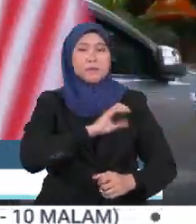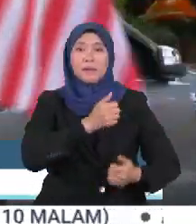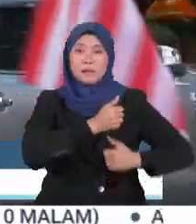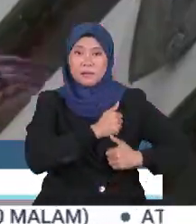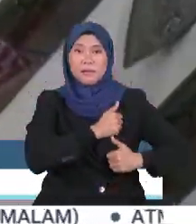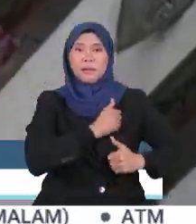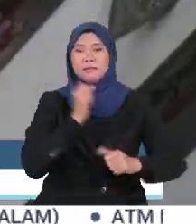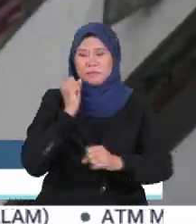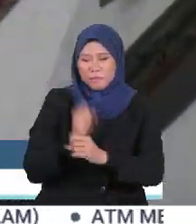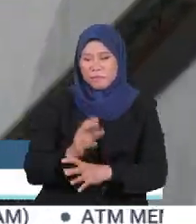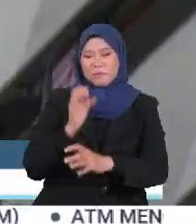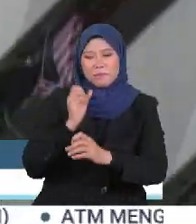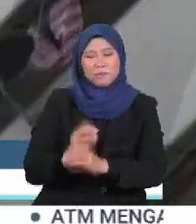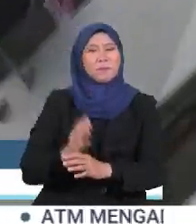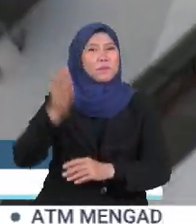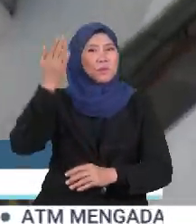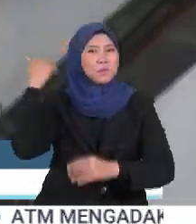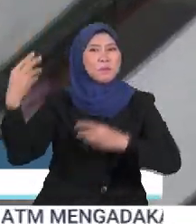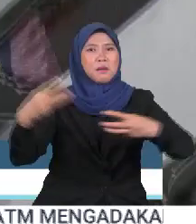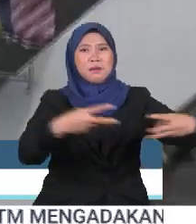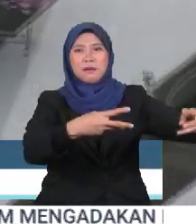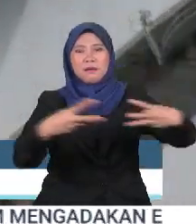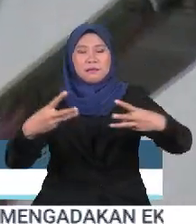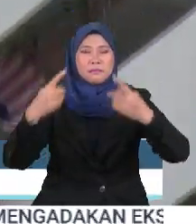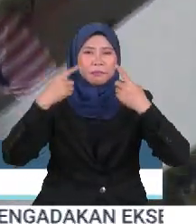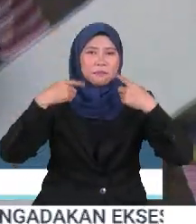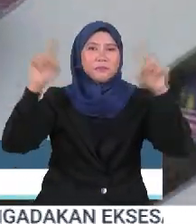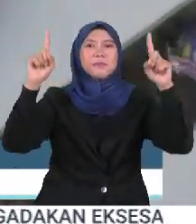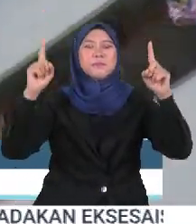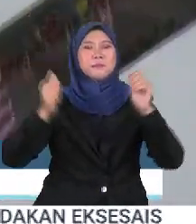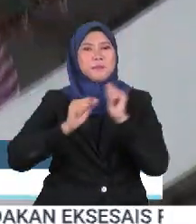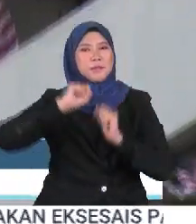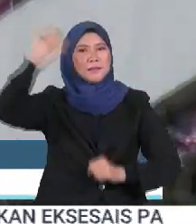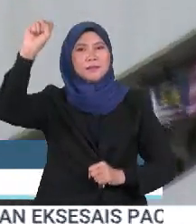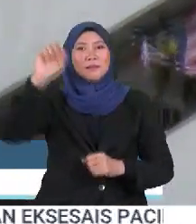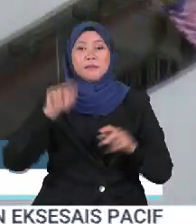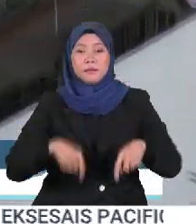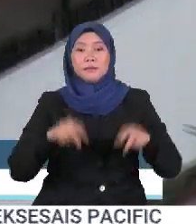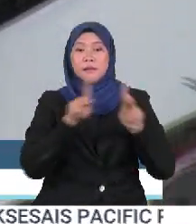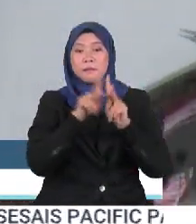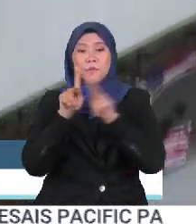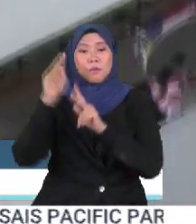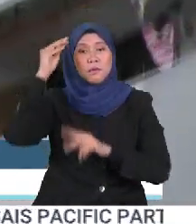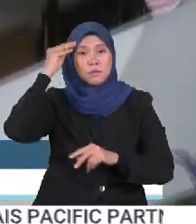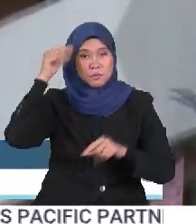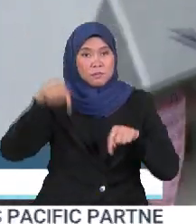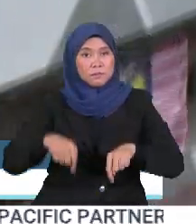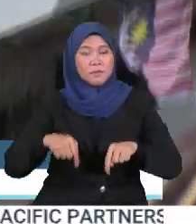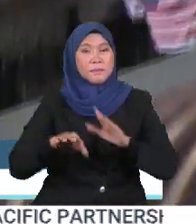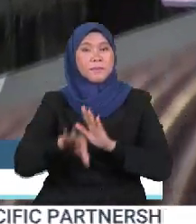kuat ya, sewaktu peperangan sehingga kita dapat kemerdekaan. Jadi alhamdulillah Kampung Melayu saya dipilihkan